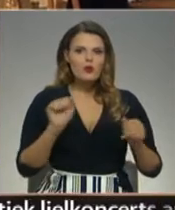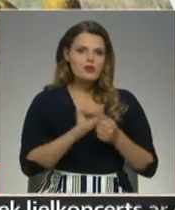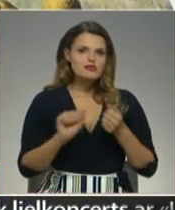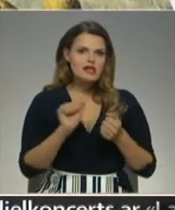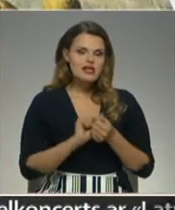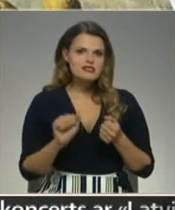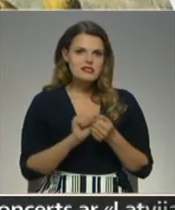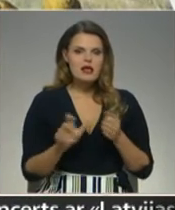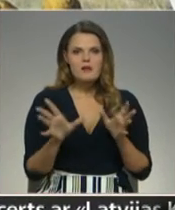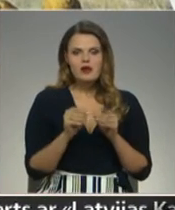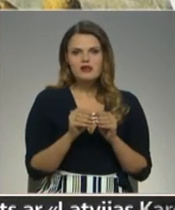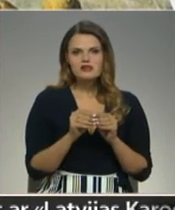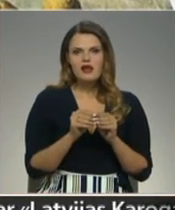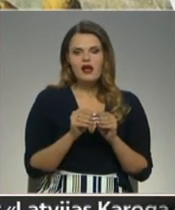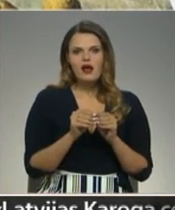dabas ar